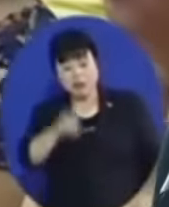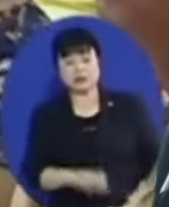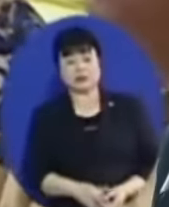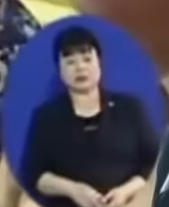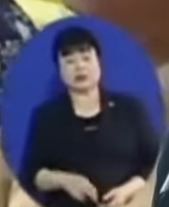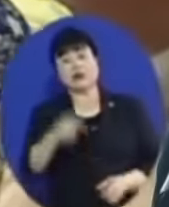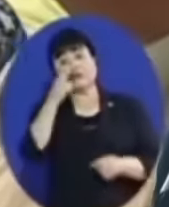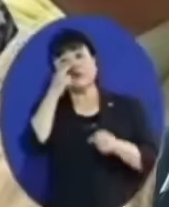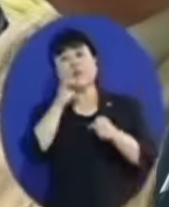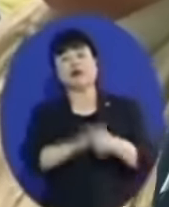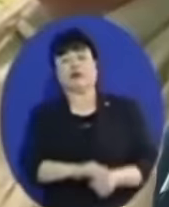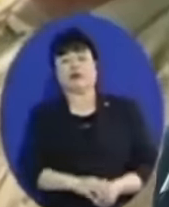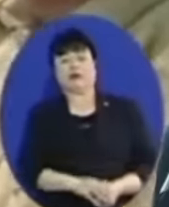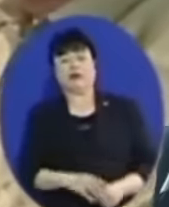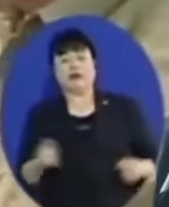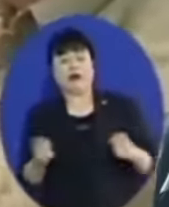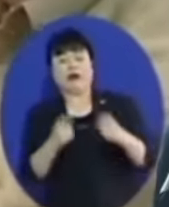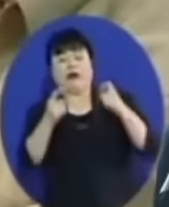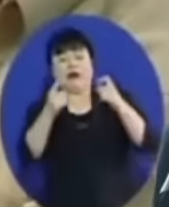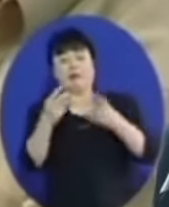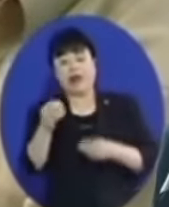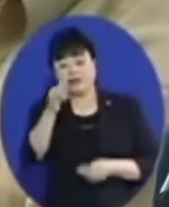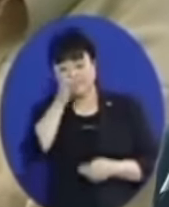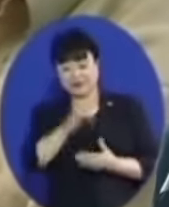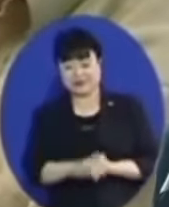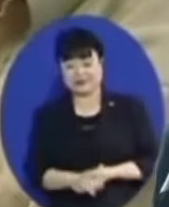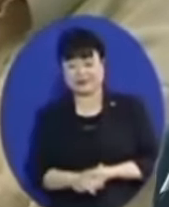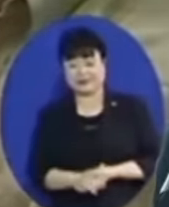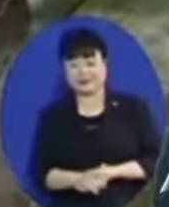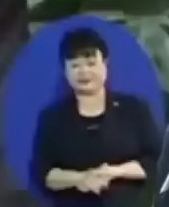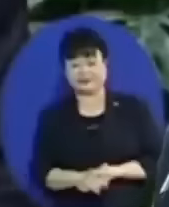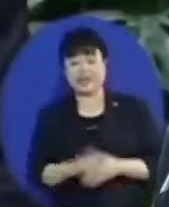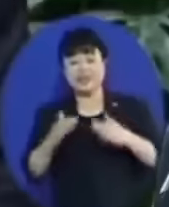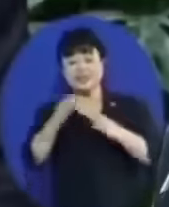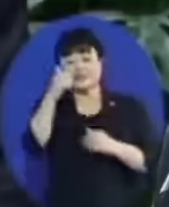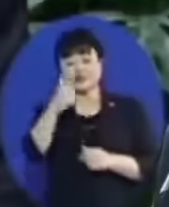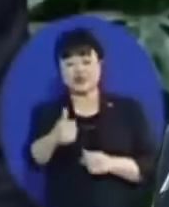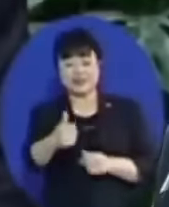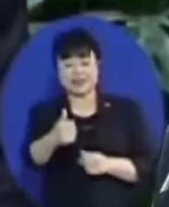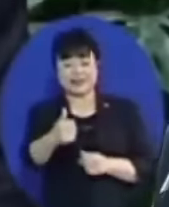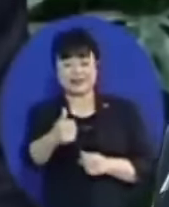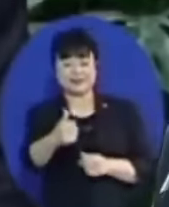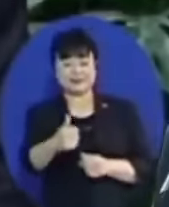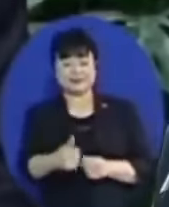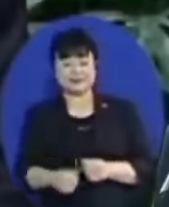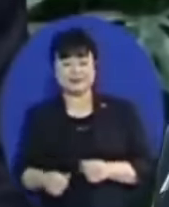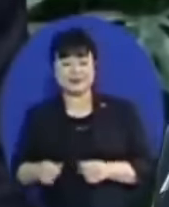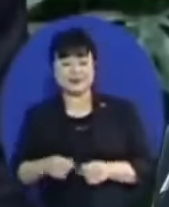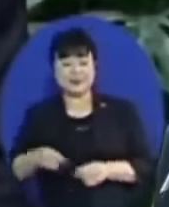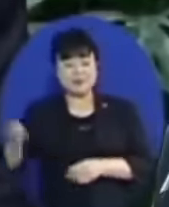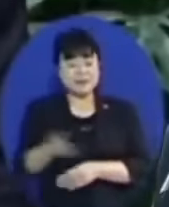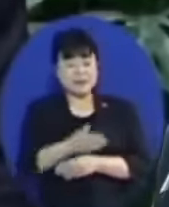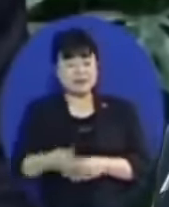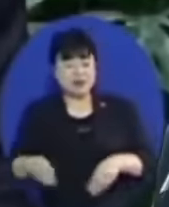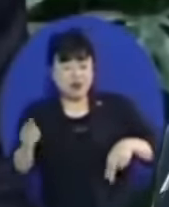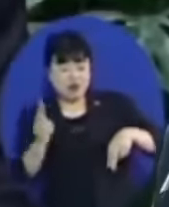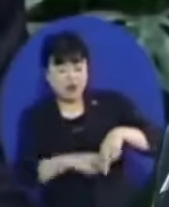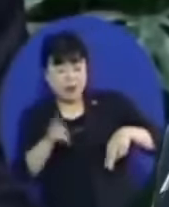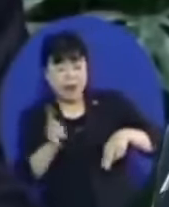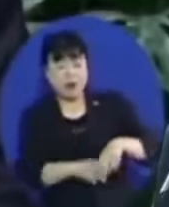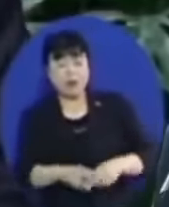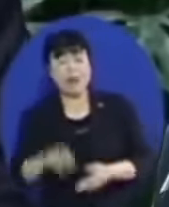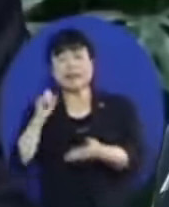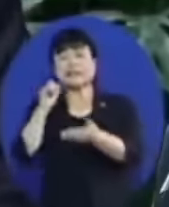먹어버리죠. 그래서 싸움도 많이 하고 집 주인에게 빚자리를 얻어맞기도 하고